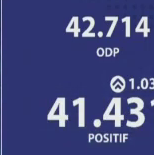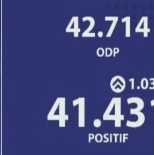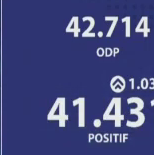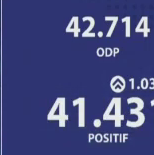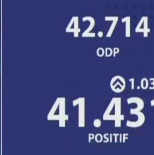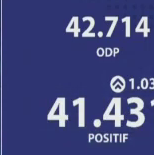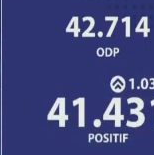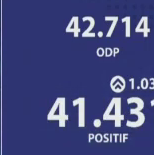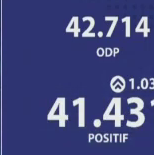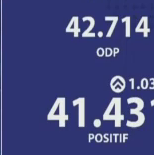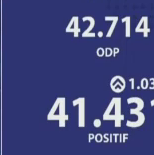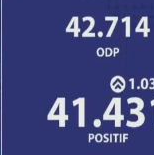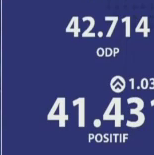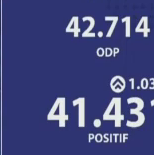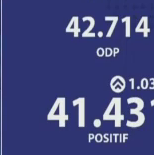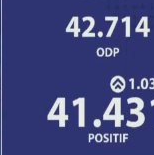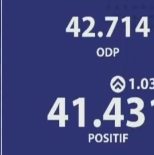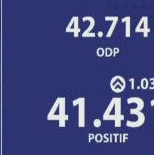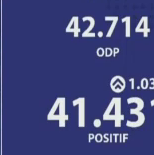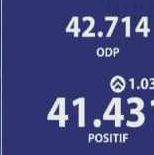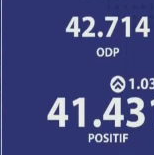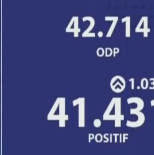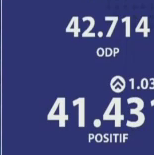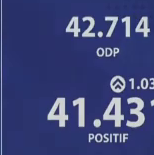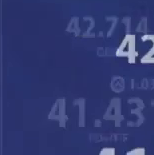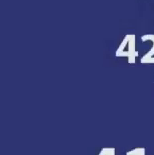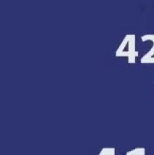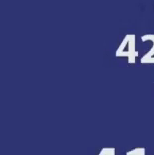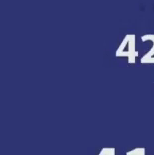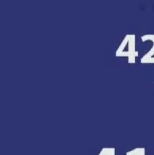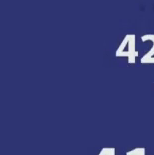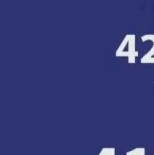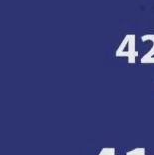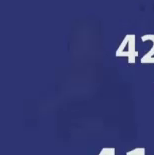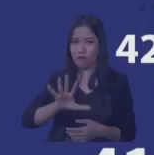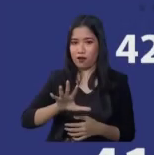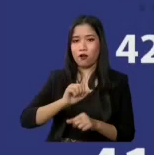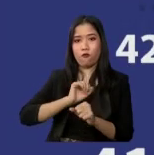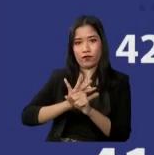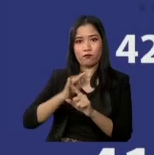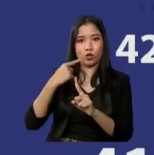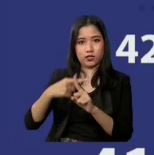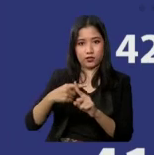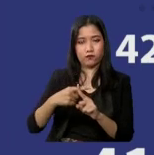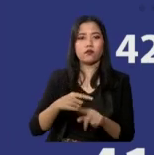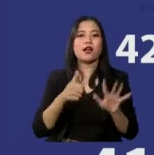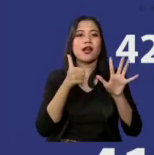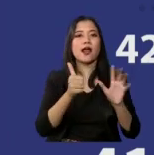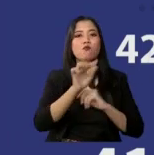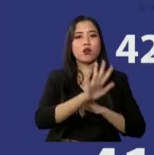sembuh Hai Jawa Tengah melaporkan 115 kasus dan 65 sembuh